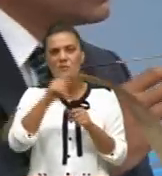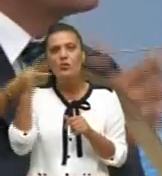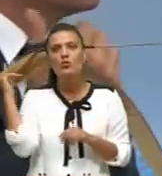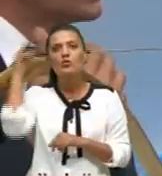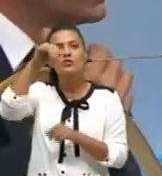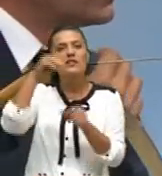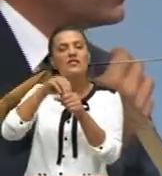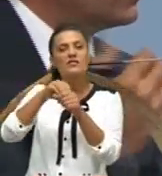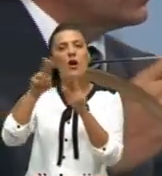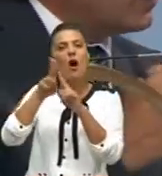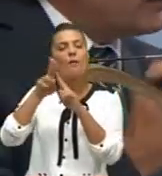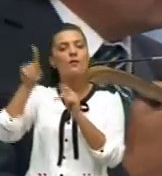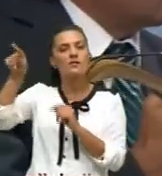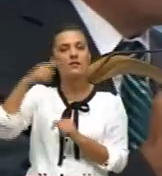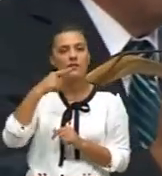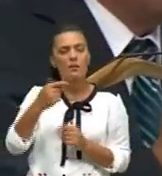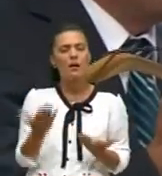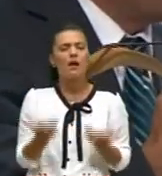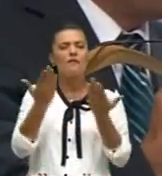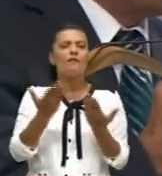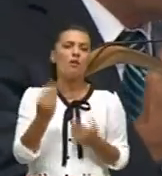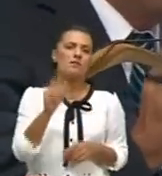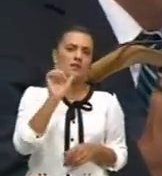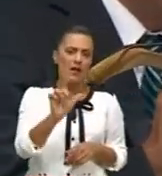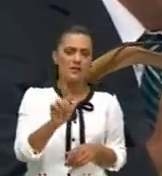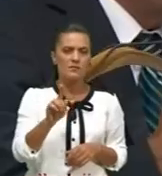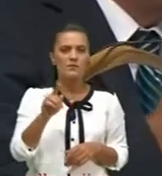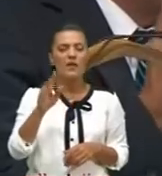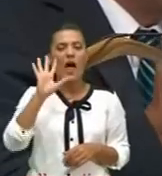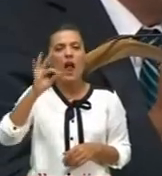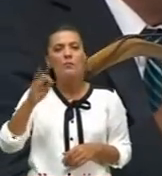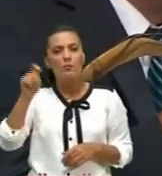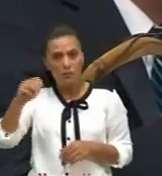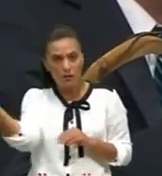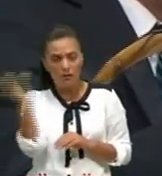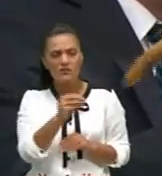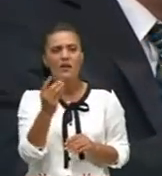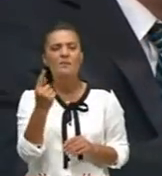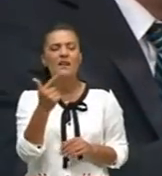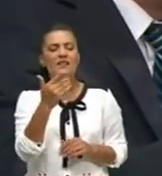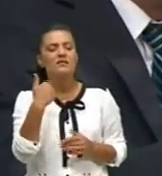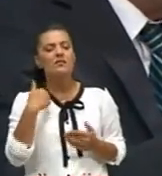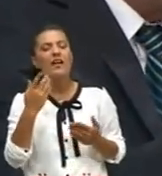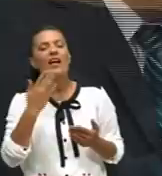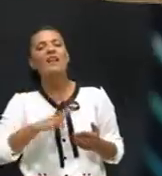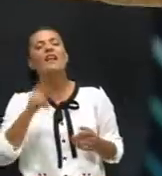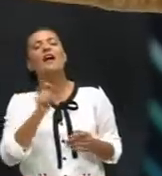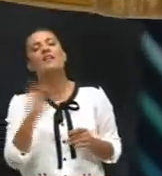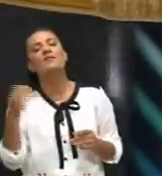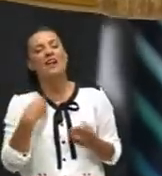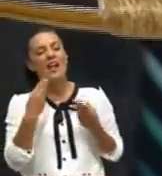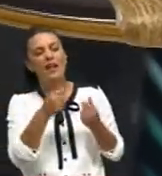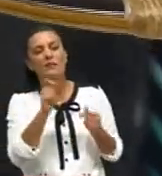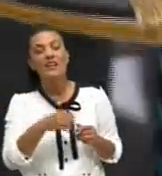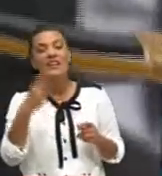gövdeleri de mesela kompozittir. Hı hı. Hafif olması lazım. Evet. Alüminyum yaparsanız dayanıksız olur. Evet. Eğer bunu çelik